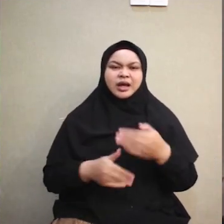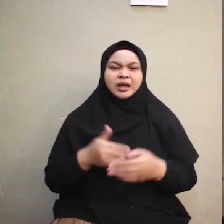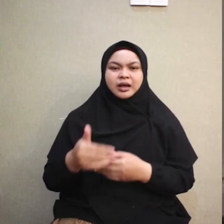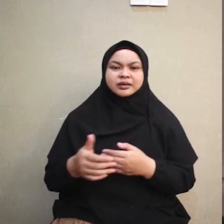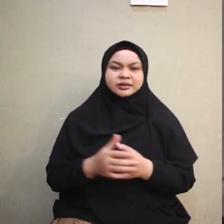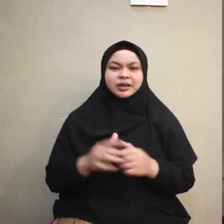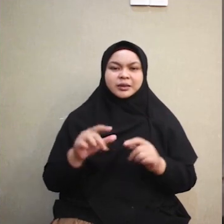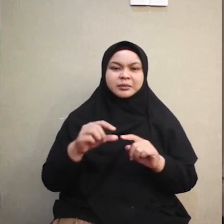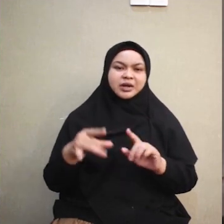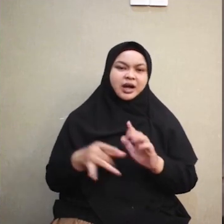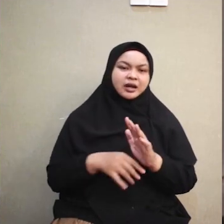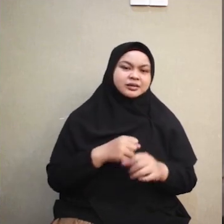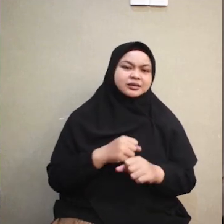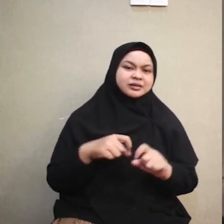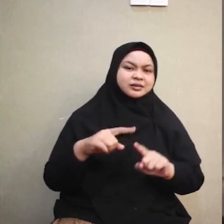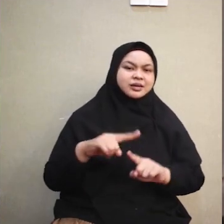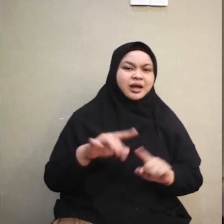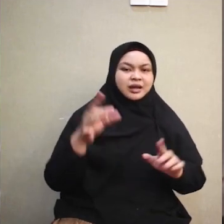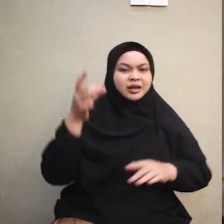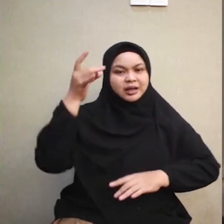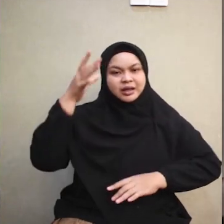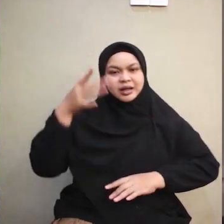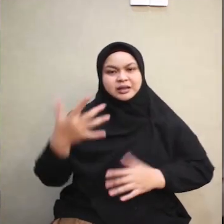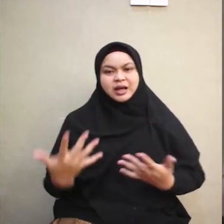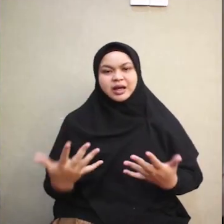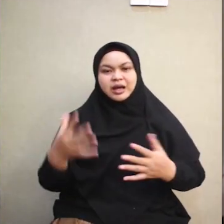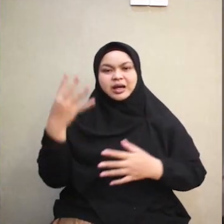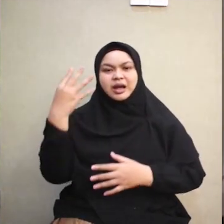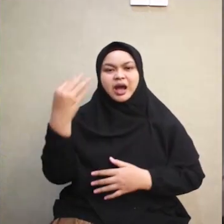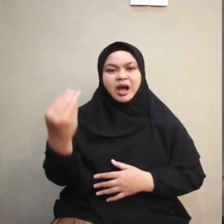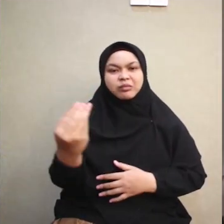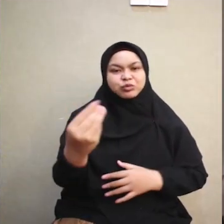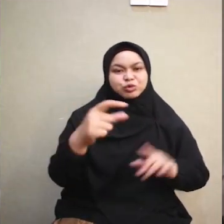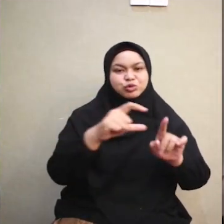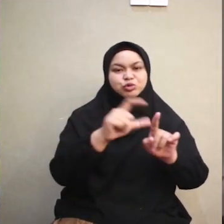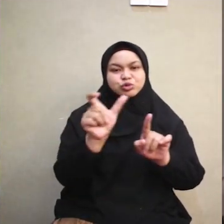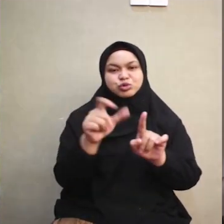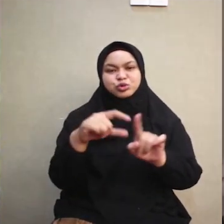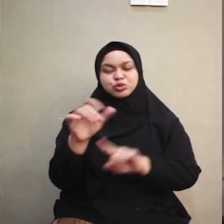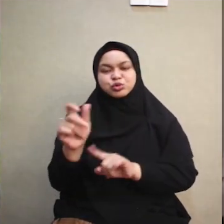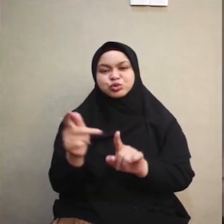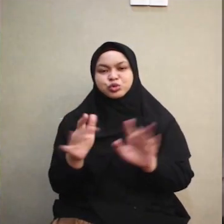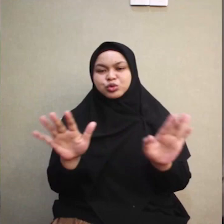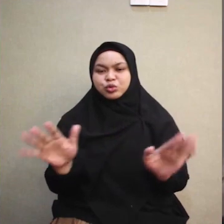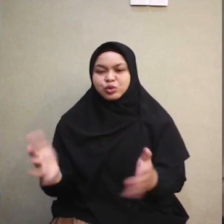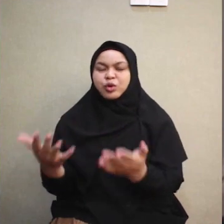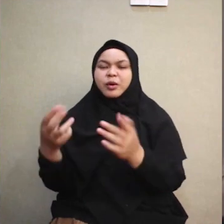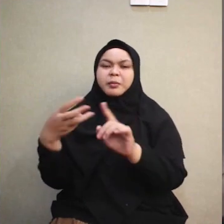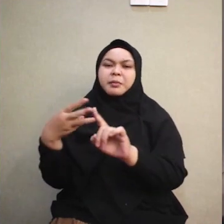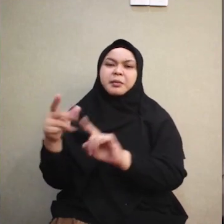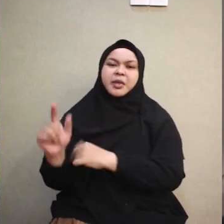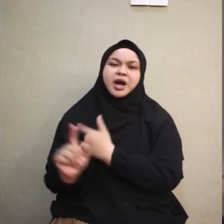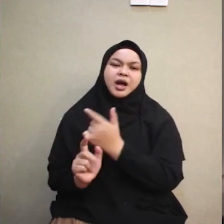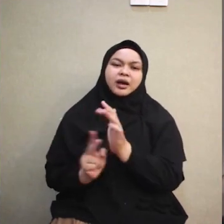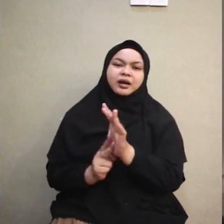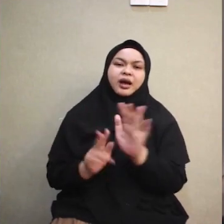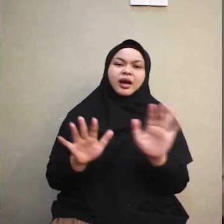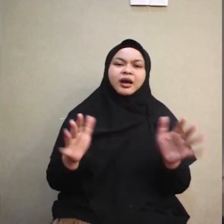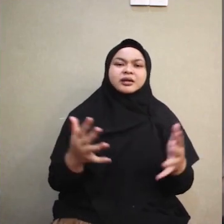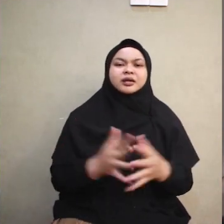Entah dari dukuhnya Entah dari Bayan dan sebagainya kayak gitu Apa alasan